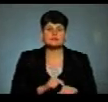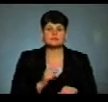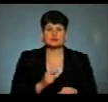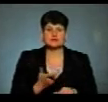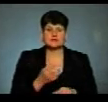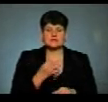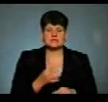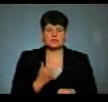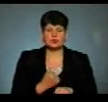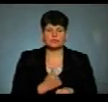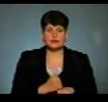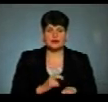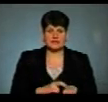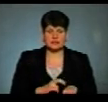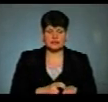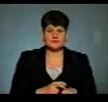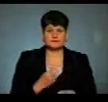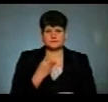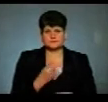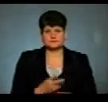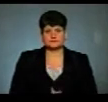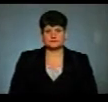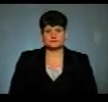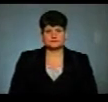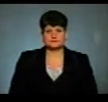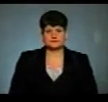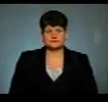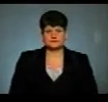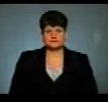головний лікар дитячої міської лікарні Андрій Артемович. Давайте почуємо.